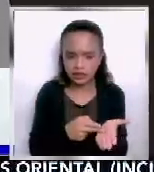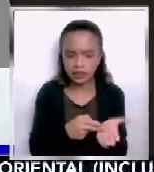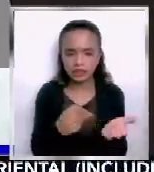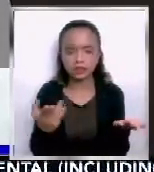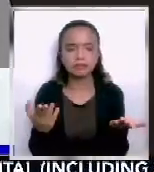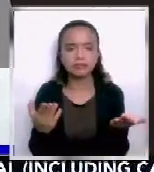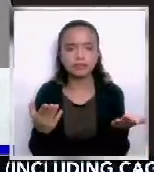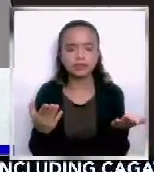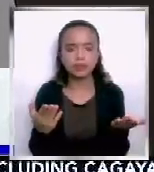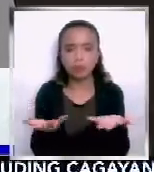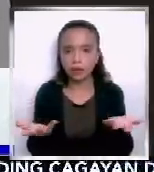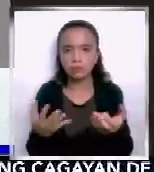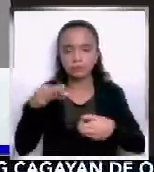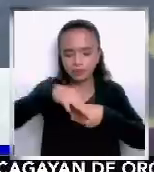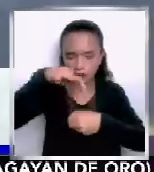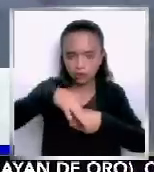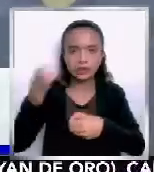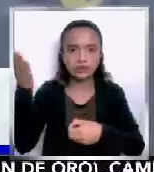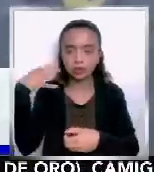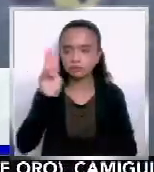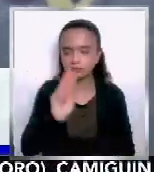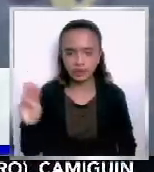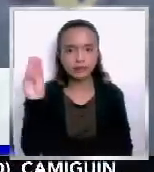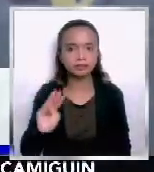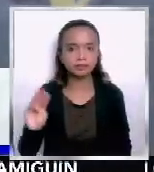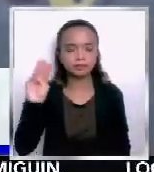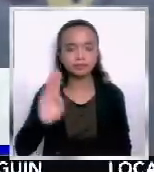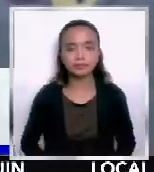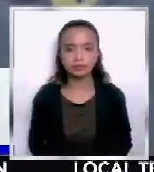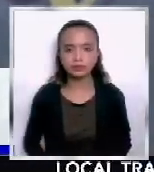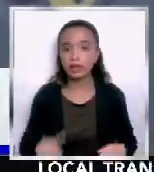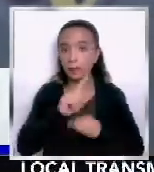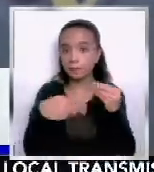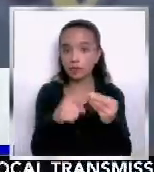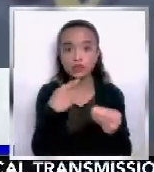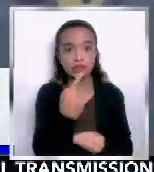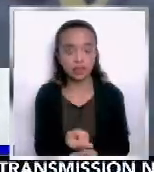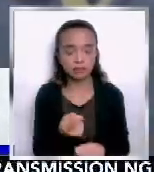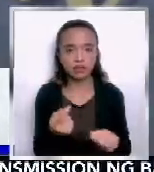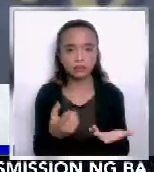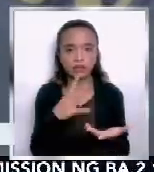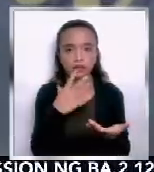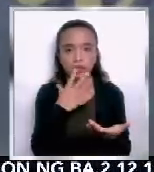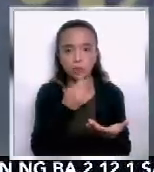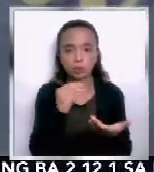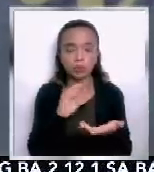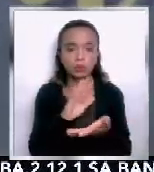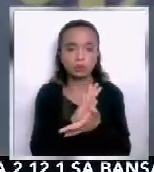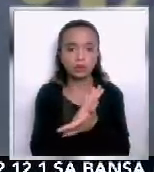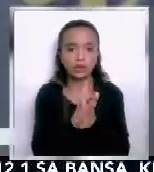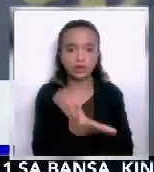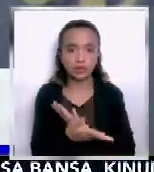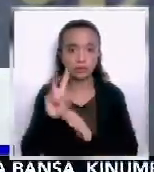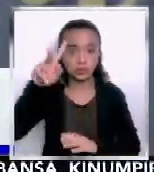Naganap sa ating halalan nung nakaraang Lunes. Kaugnay naman sa pahayag ni Presumptive Vice President Sara Duterte na